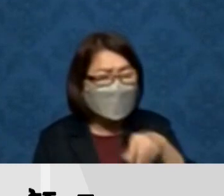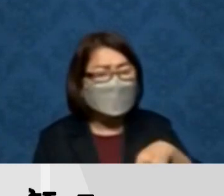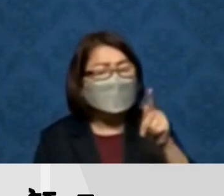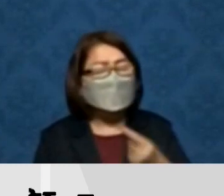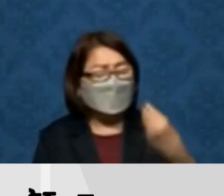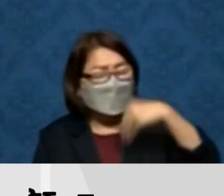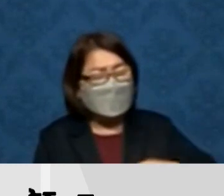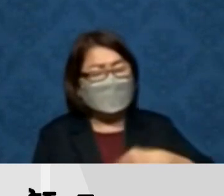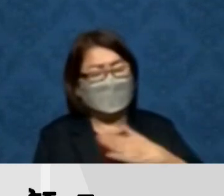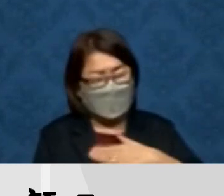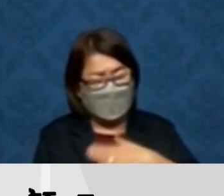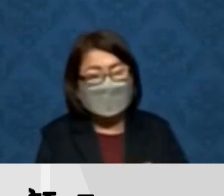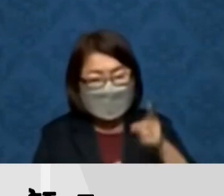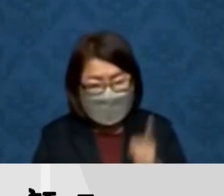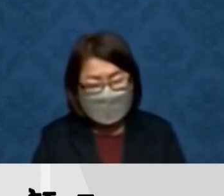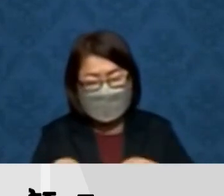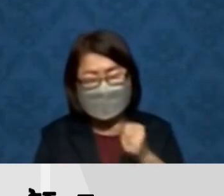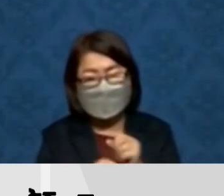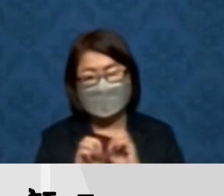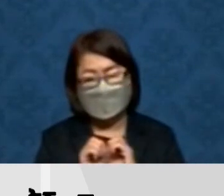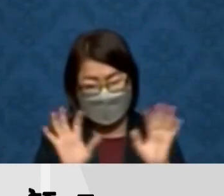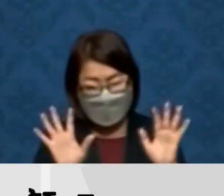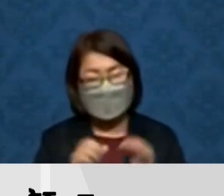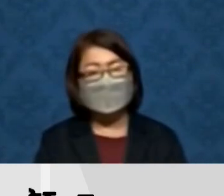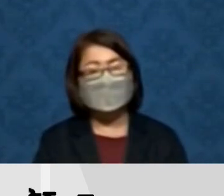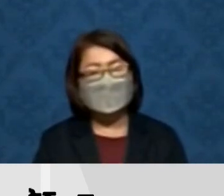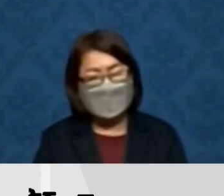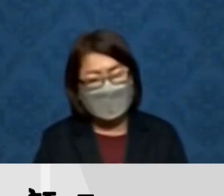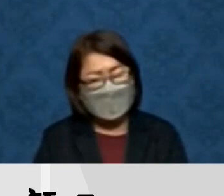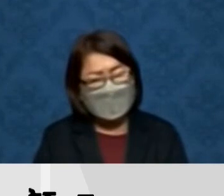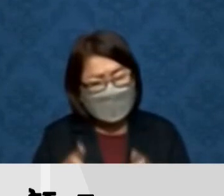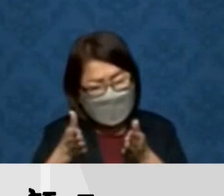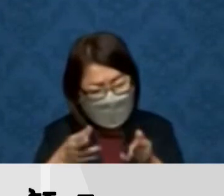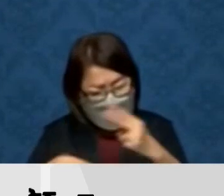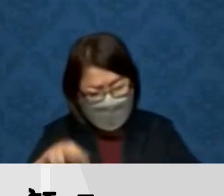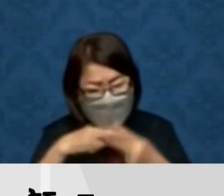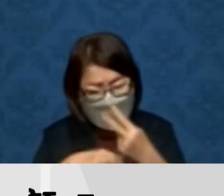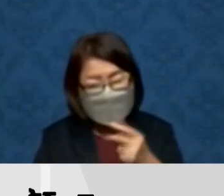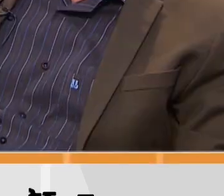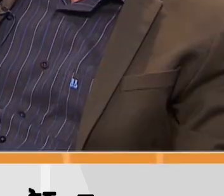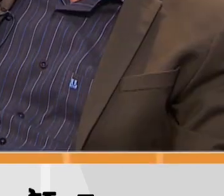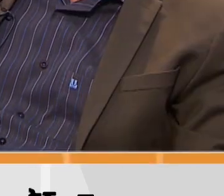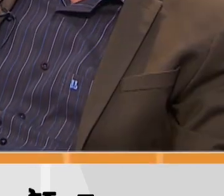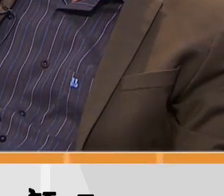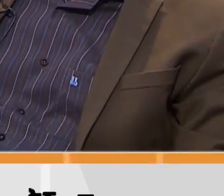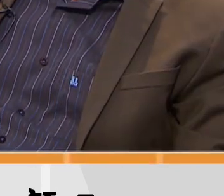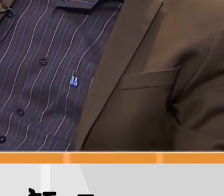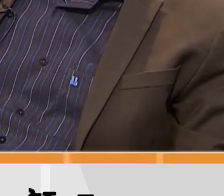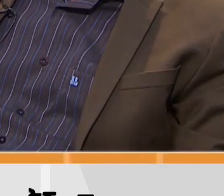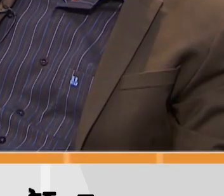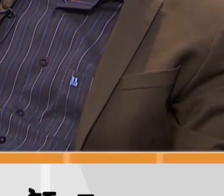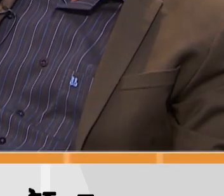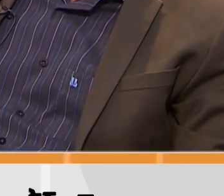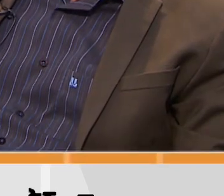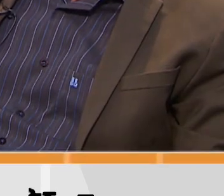ีอ ยู่แล้วอีกประมาณ7วันเนี่ยเดี๋ยวคุณก็ต้องคอยดูแล้วกันถ้าคุณเปิดเสร็จวันที่8ที่9เนี่ยมันจะขึ้นหรือเปล่า ครับ ใช่ไหมแต่เรา